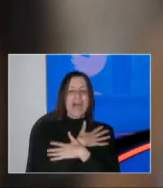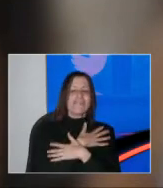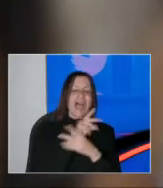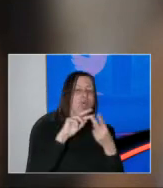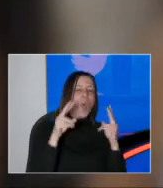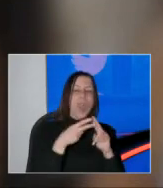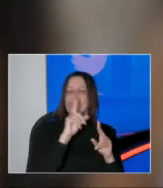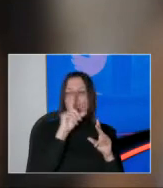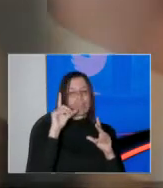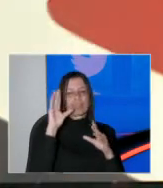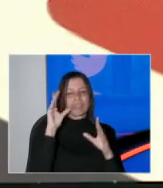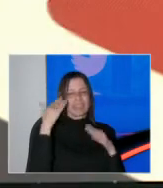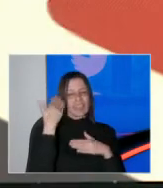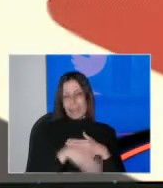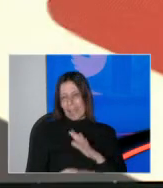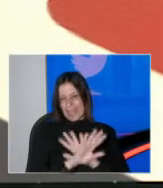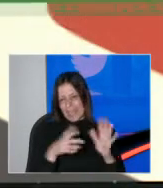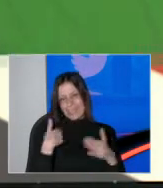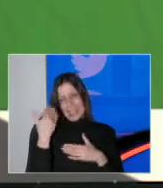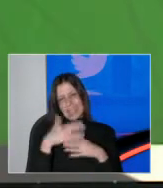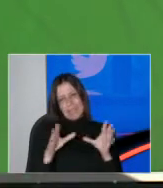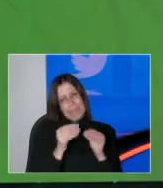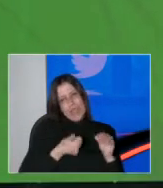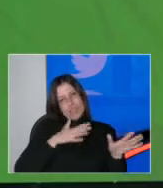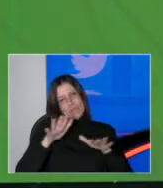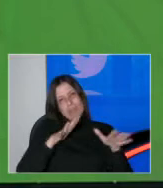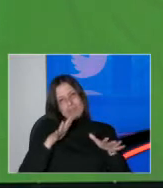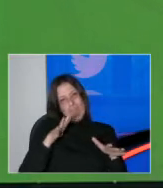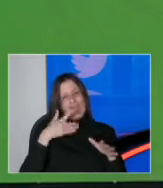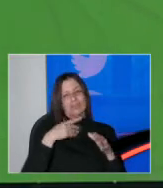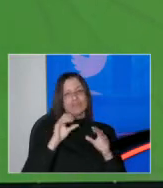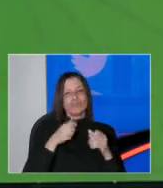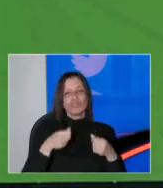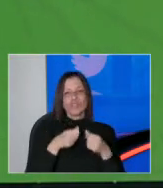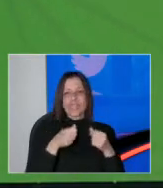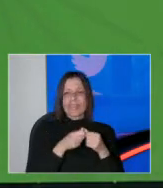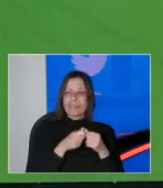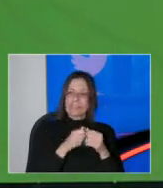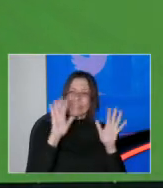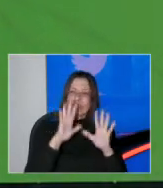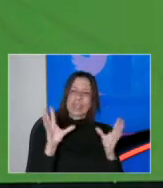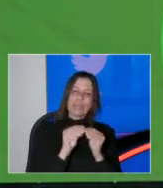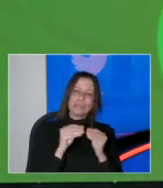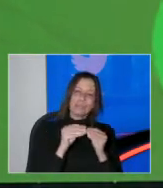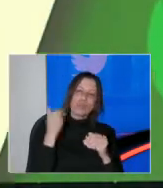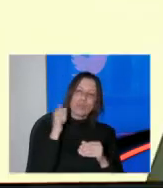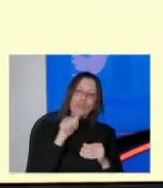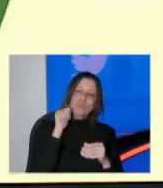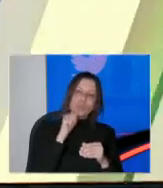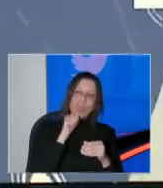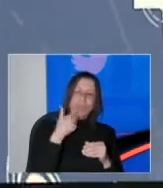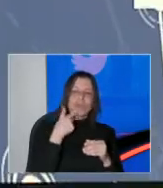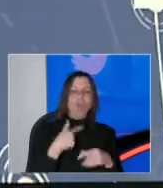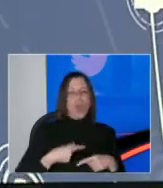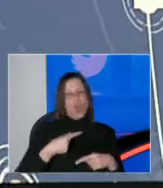אינה נגמרת. ונסיים עם ראש הממשלה שמשתף סרטון עם שגרת היום-יום בבית משפחת בנט וכותב,